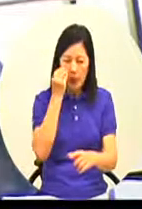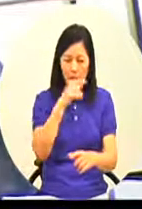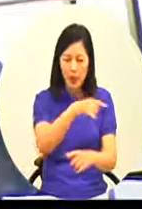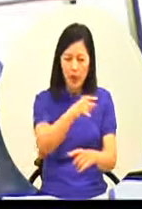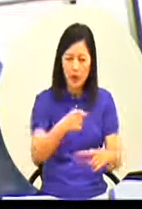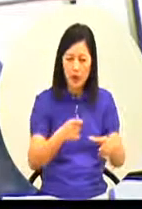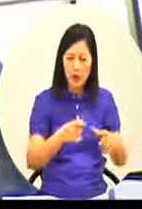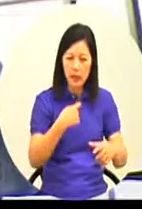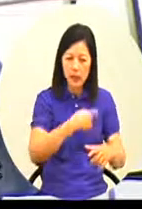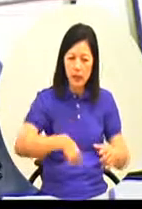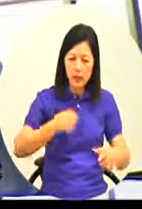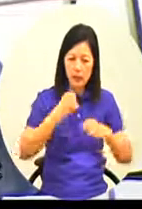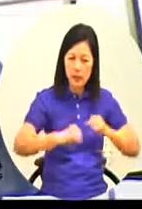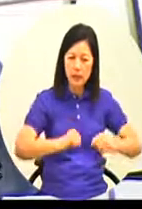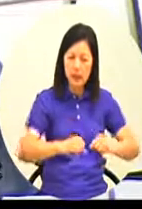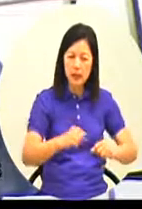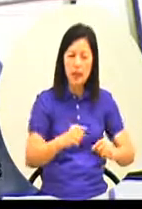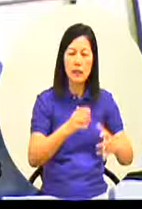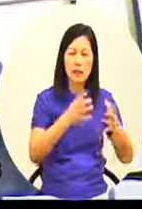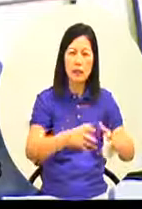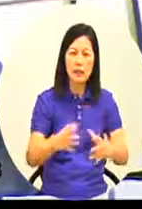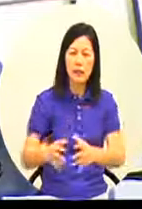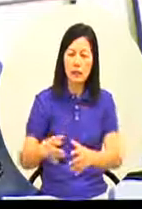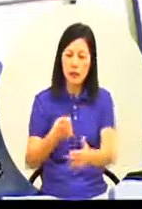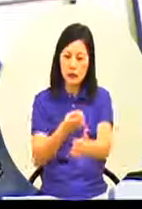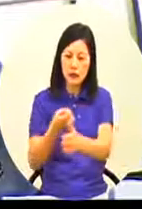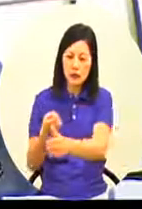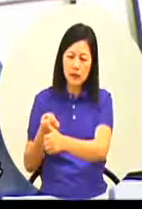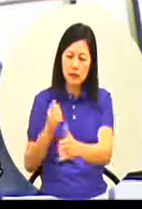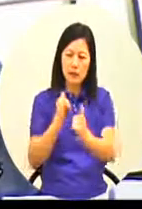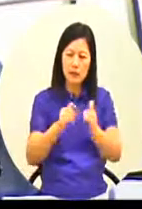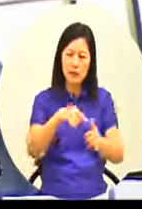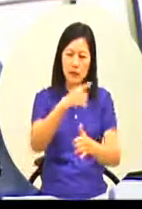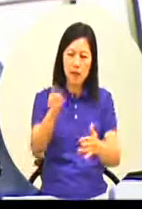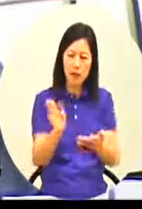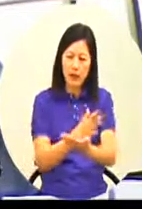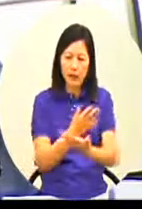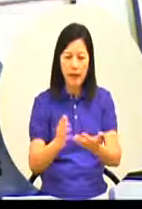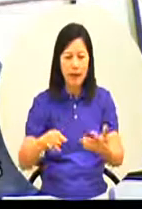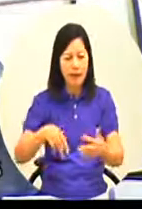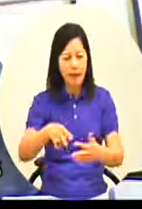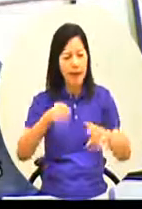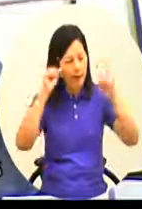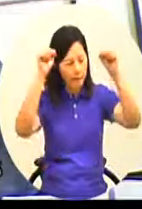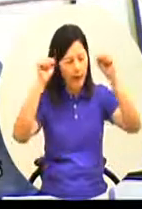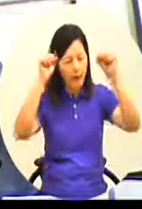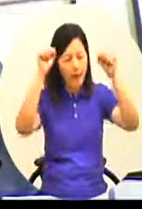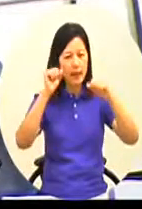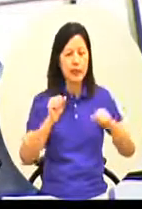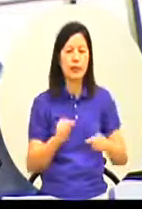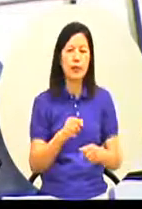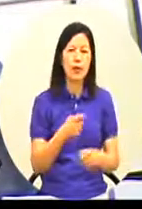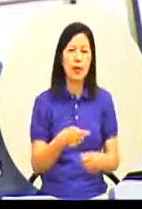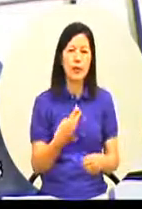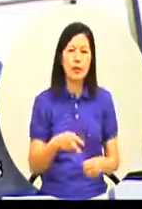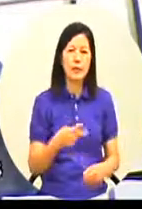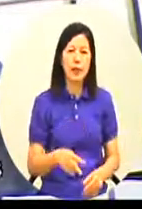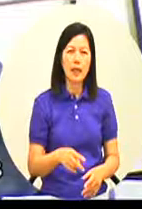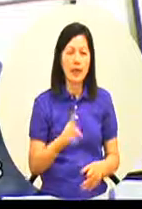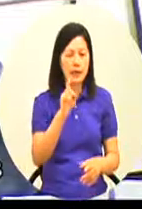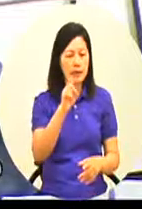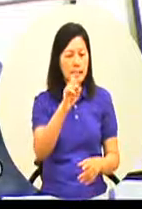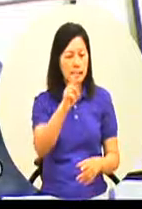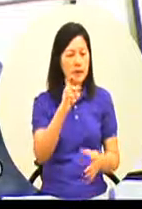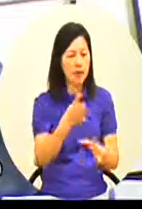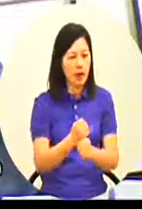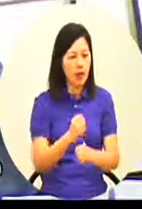施，那也吸引了很多的民众呢前来散步也好，运动也好。那这十一号公园